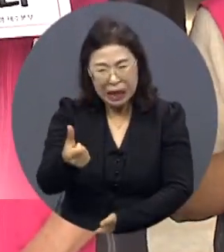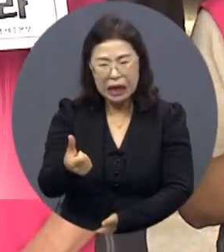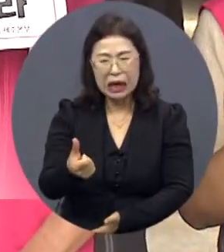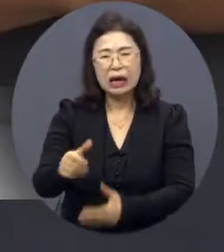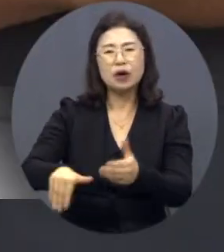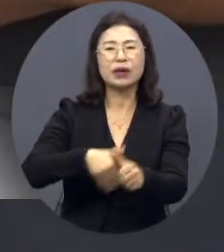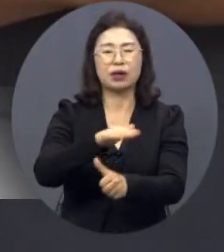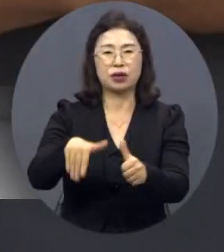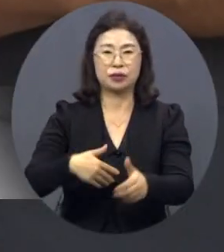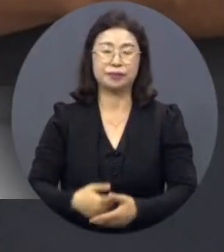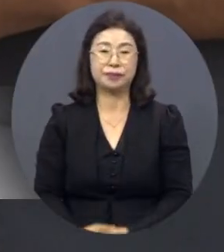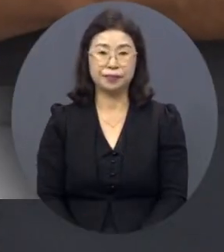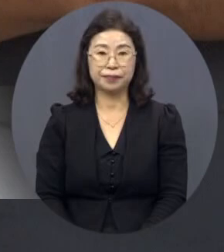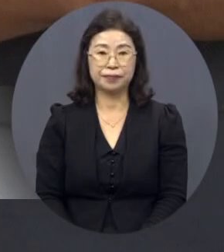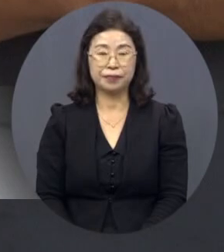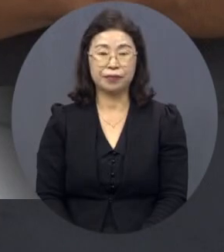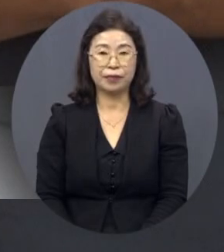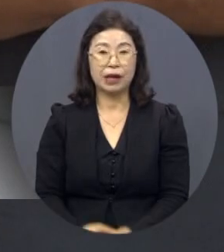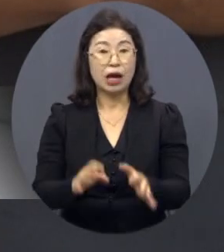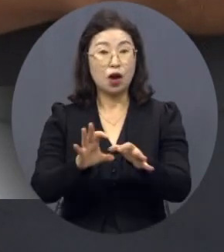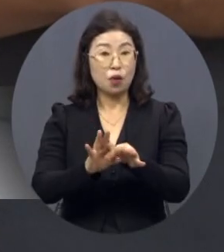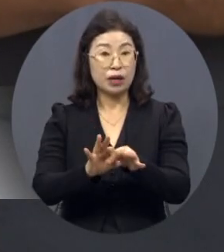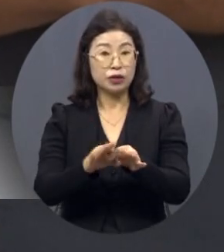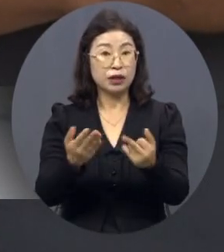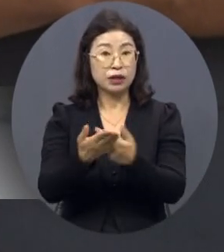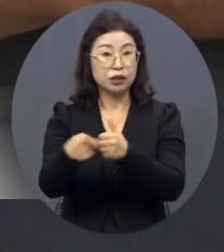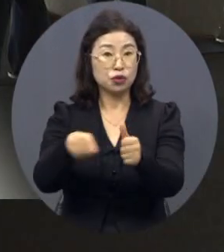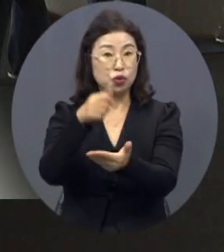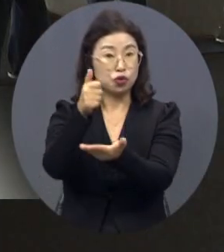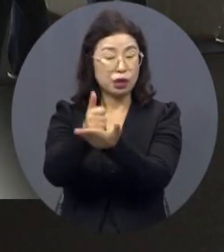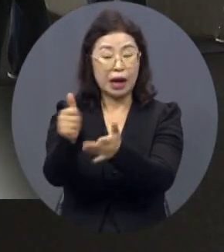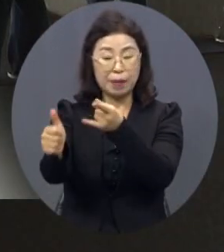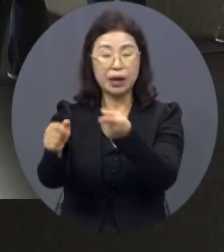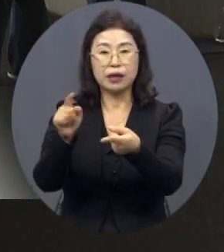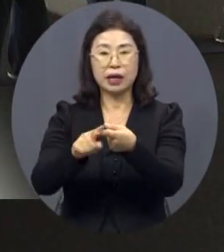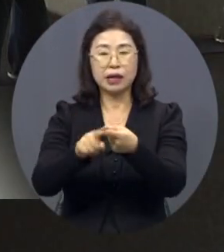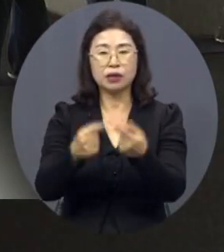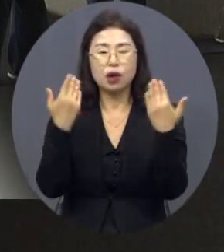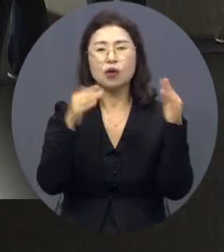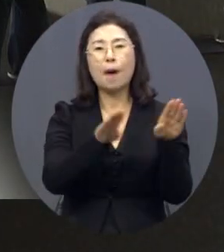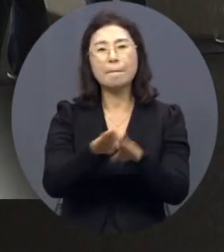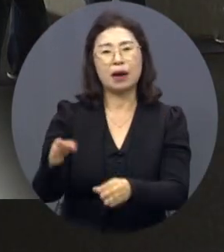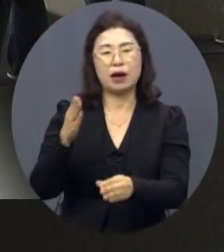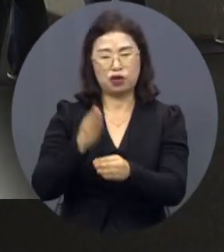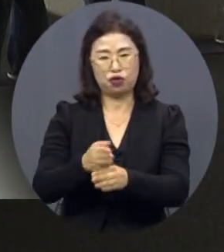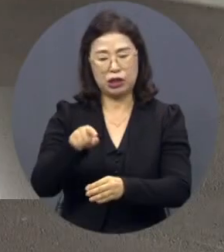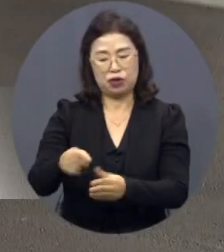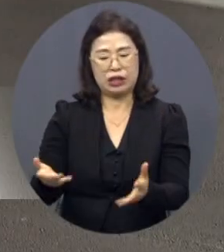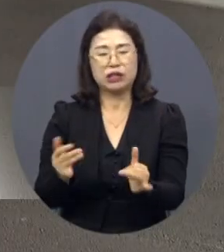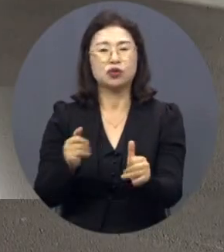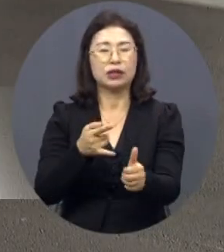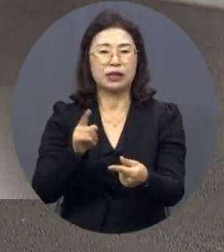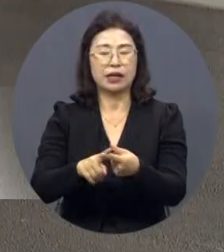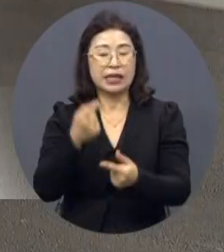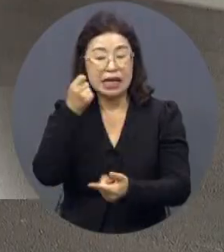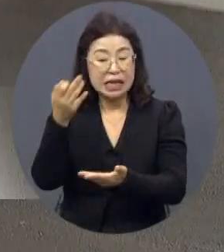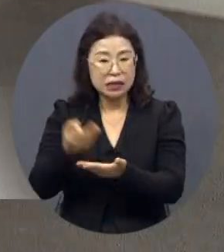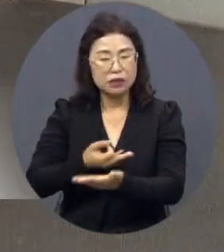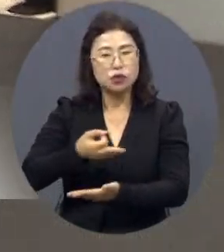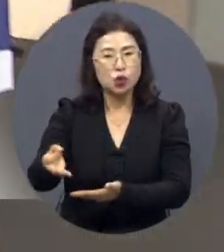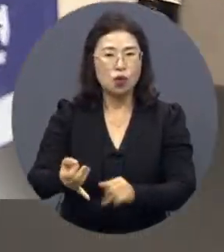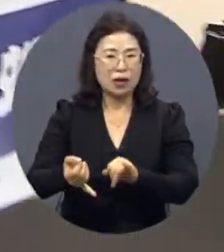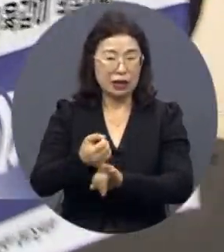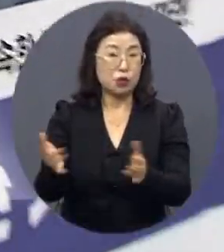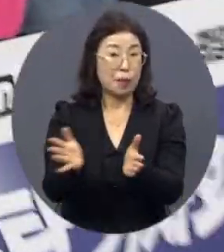됐다고 주장했습니다. 이어 김광수 제주도 교육감이 학교 방학 중에도 급식실 종사자의 임금